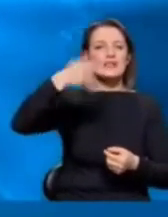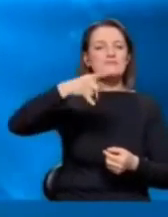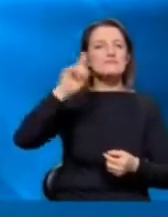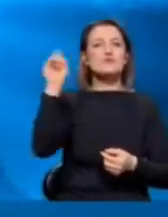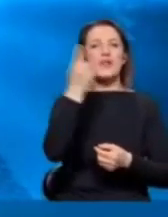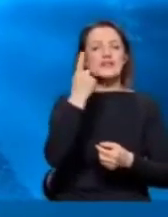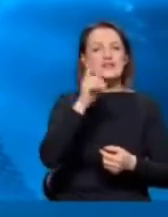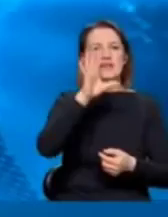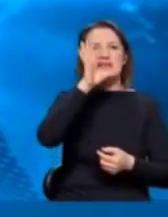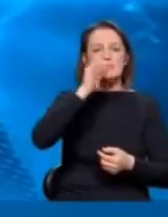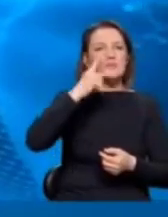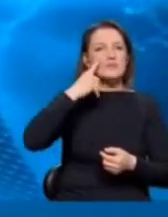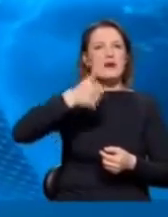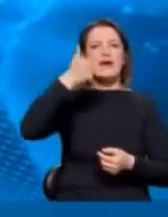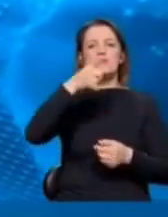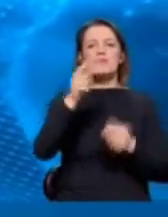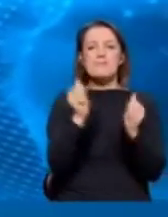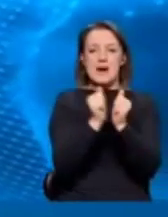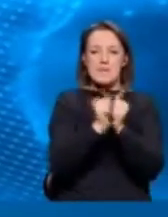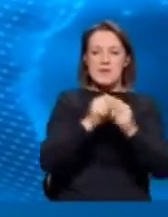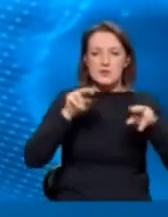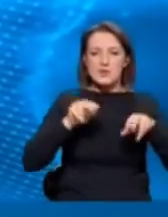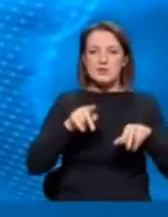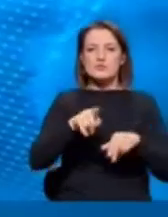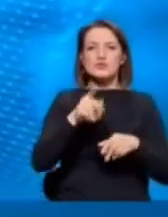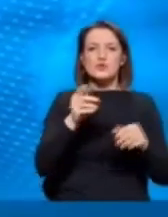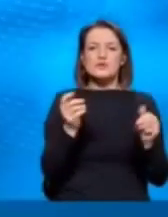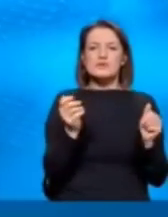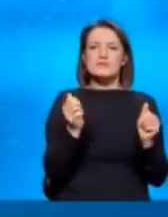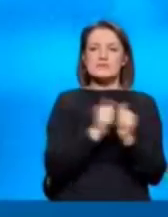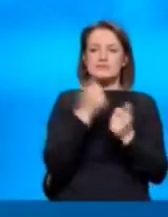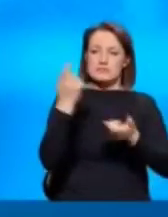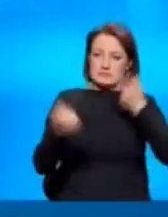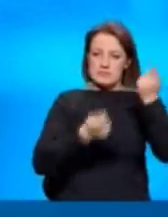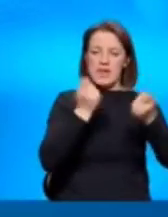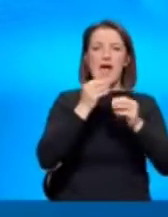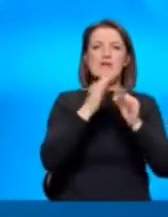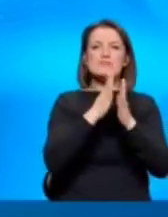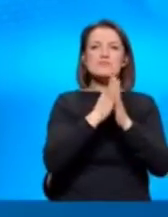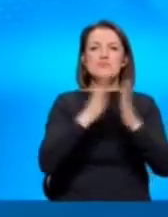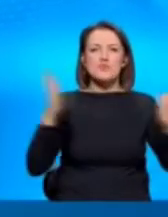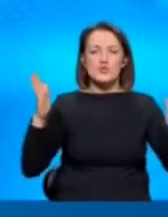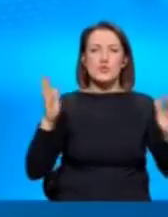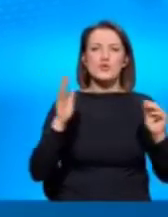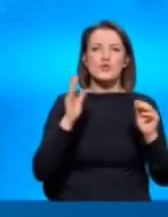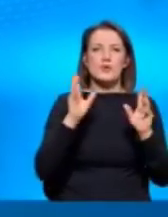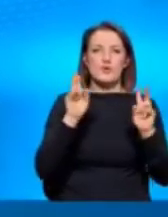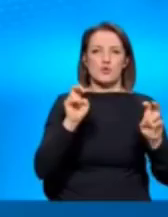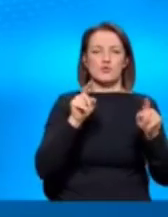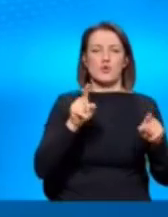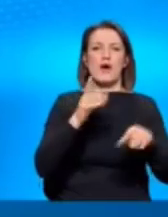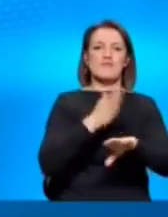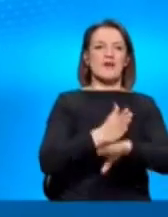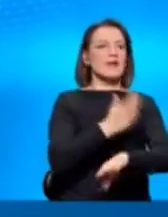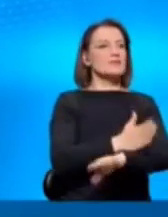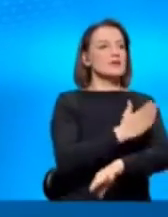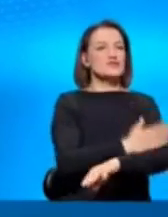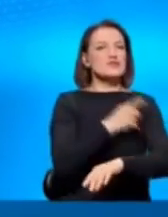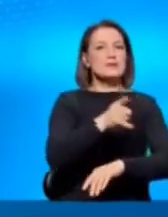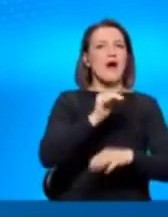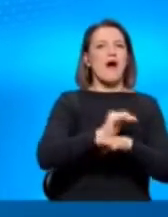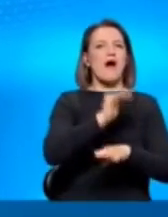olacaksa onunla birlikte yürüyecek Sen önündeki en büyük mesele hayat bağlı vatandaşın